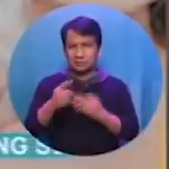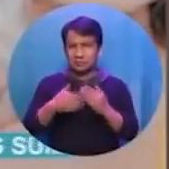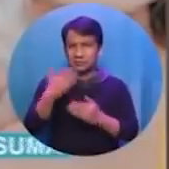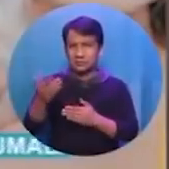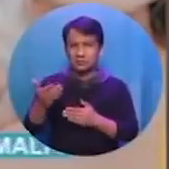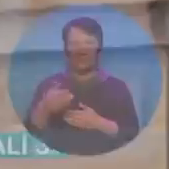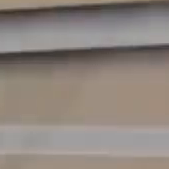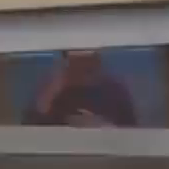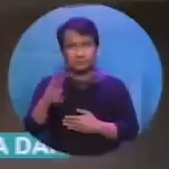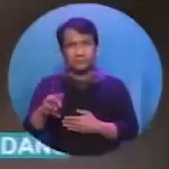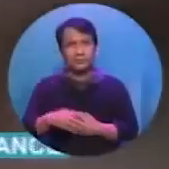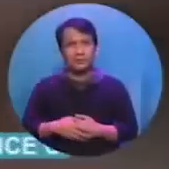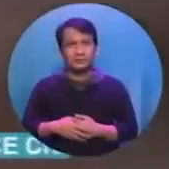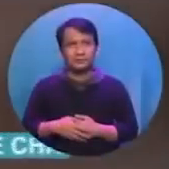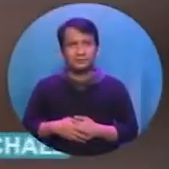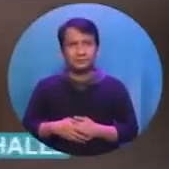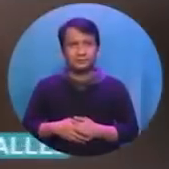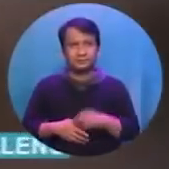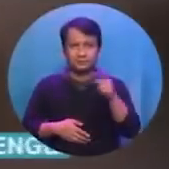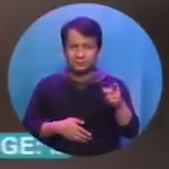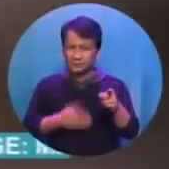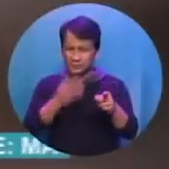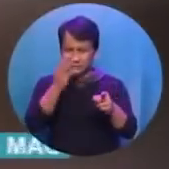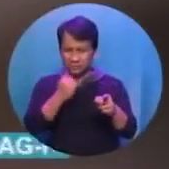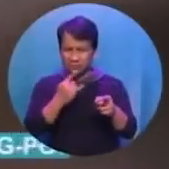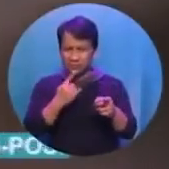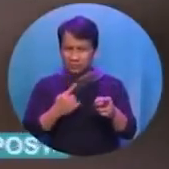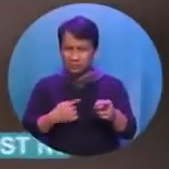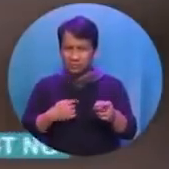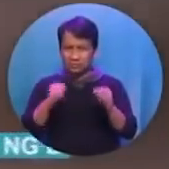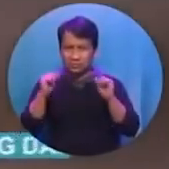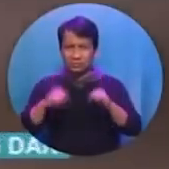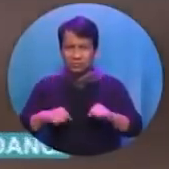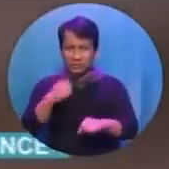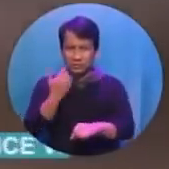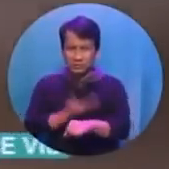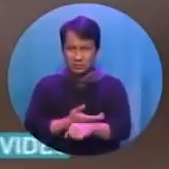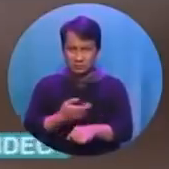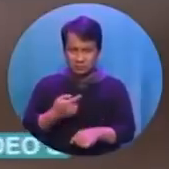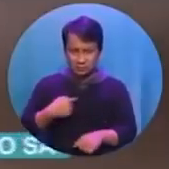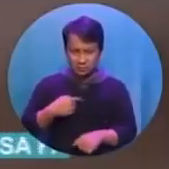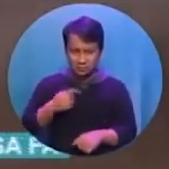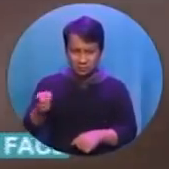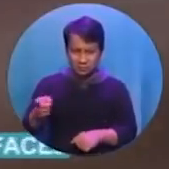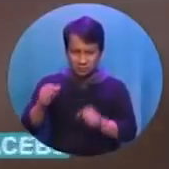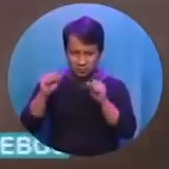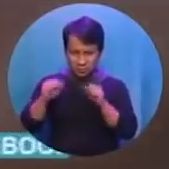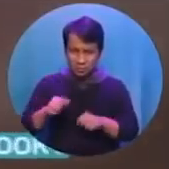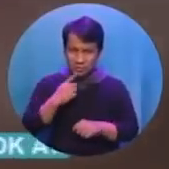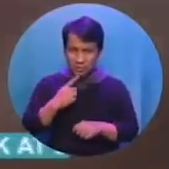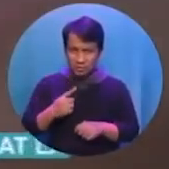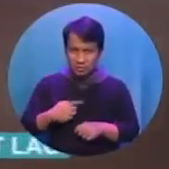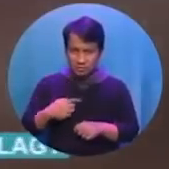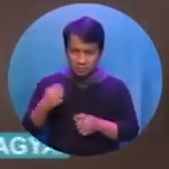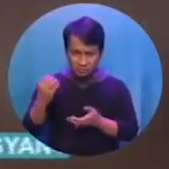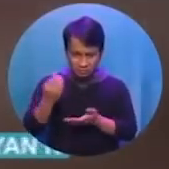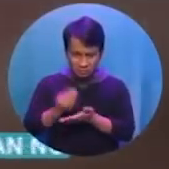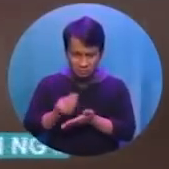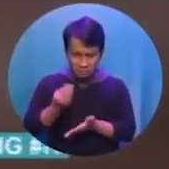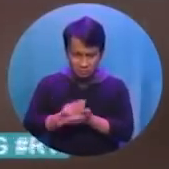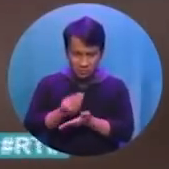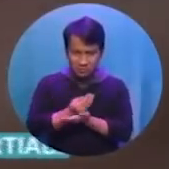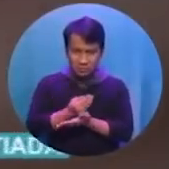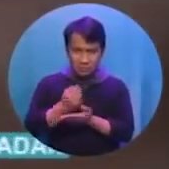niyo. Jordan, Anseco, bakit mo nasabi na hindi mo anak yung anak natin? Tapos nga sasabihin mo, pera lang yung habol ko